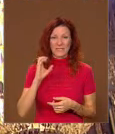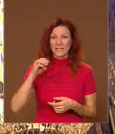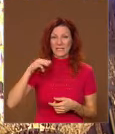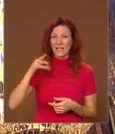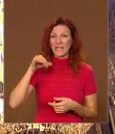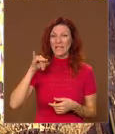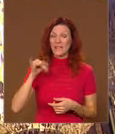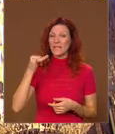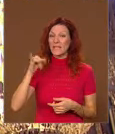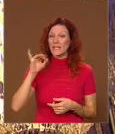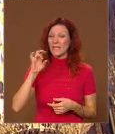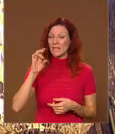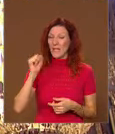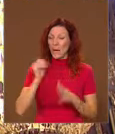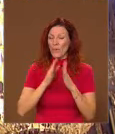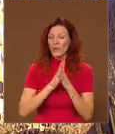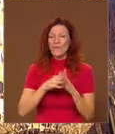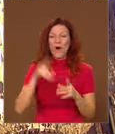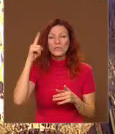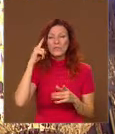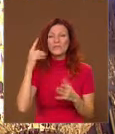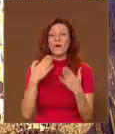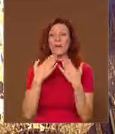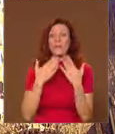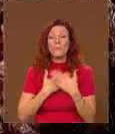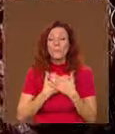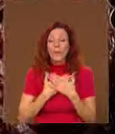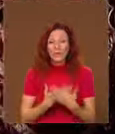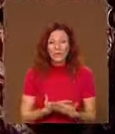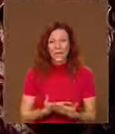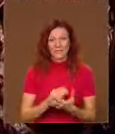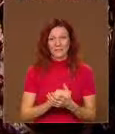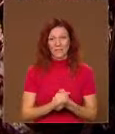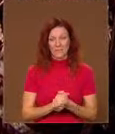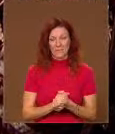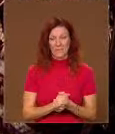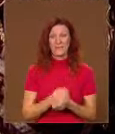която е съставена в чина на Святата Божествена литургия от стил Иоанн Златоуст.